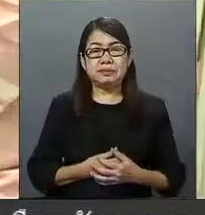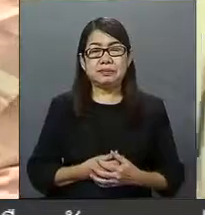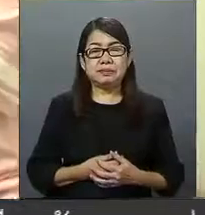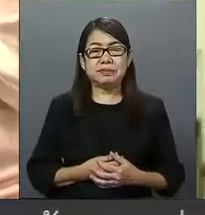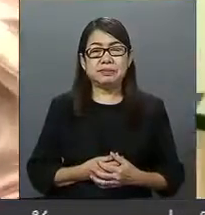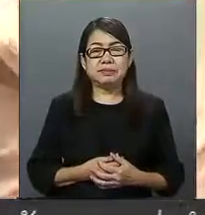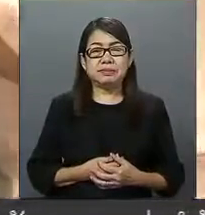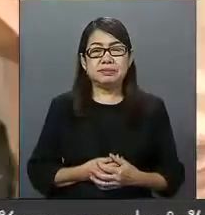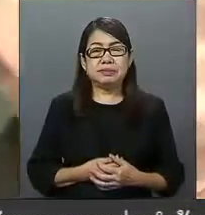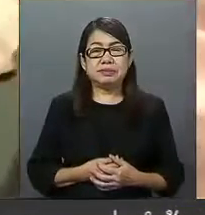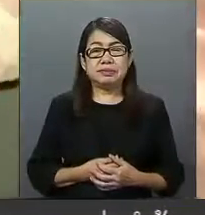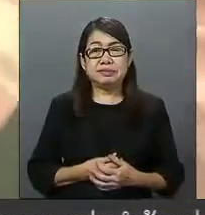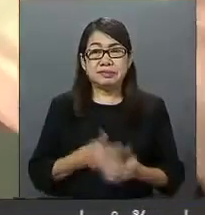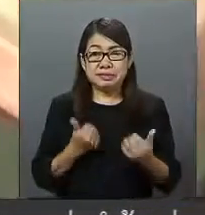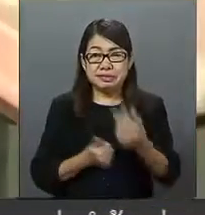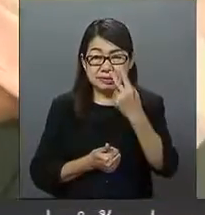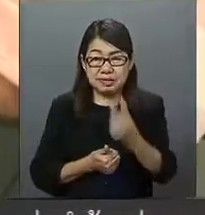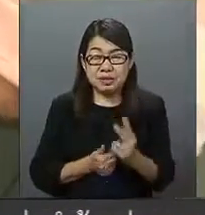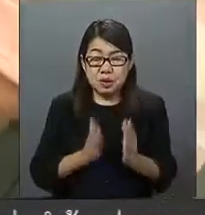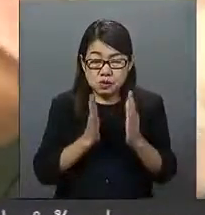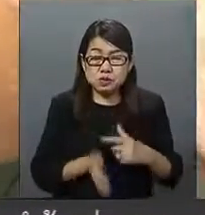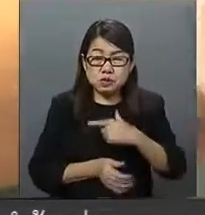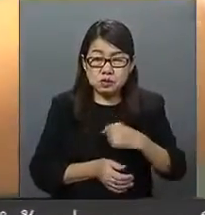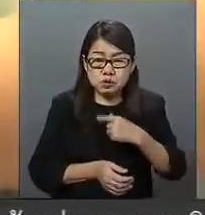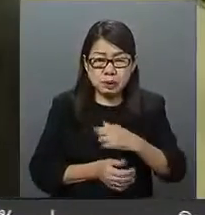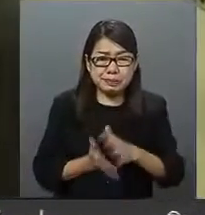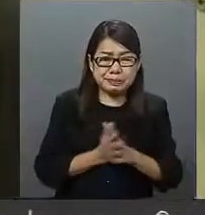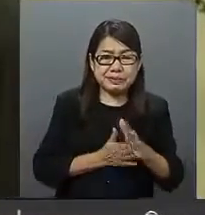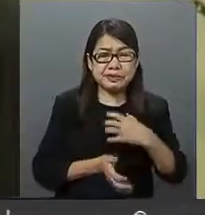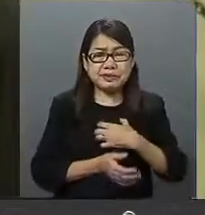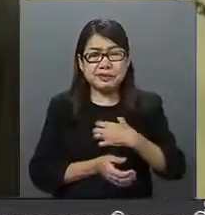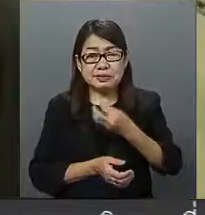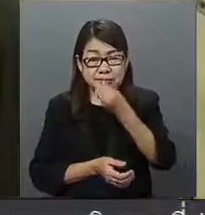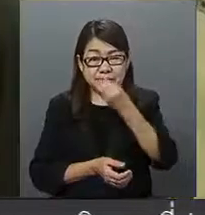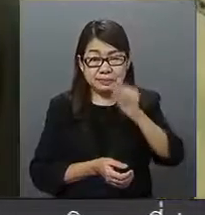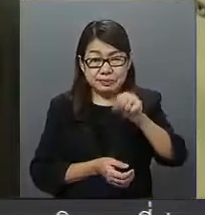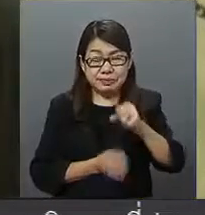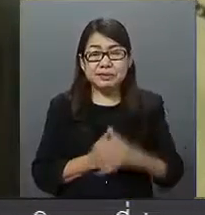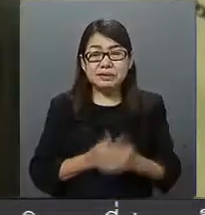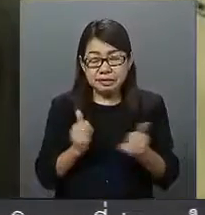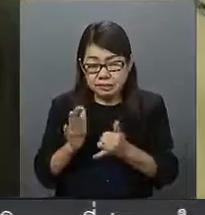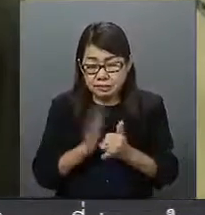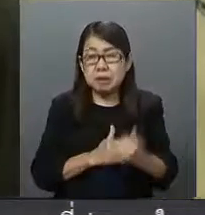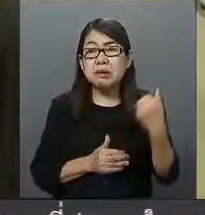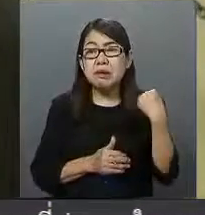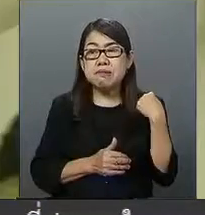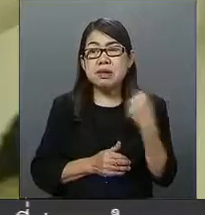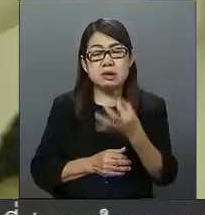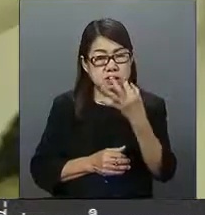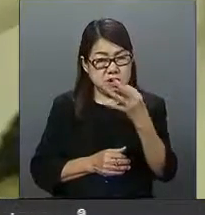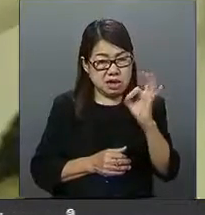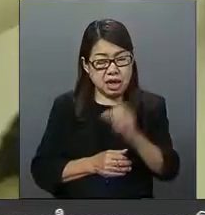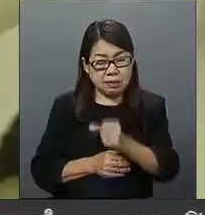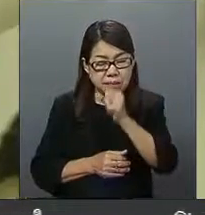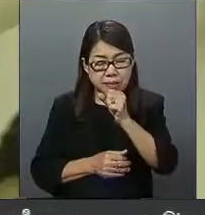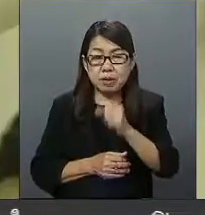ไม่เพียงแต่งานศิลปะที่ชวนให้คนชอบไอศกรีมน้ำลายสอค่ะผู้เข้าชมพิพิธภัณฑ์ยังจะได้ลิ้มรสชาติความอร่อยของไอศกรีมที่หอมหว